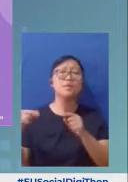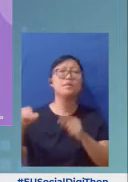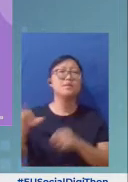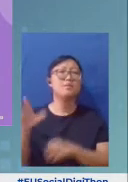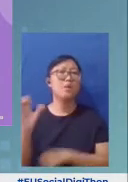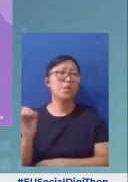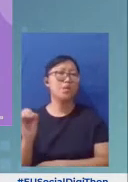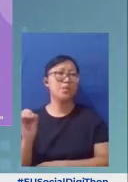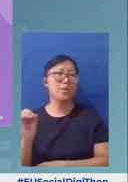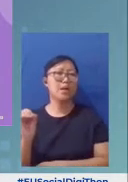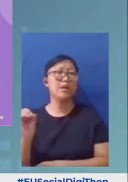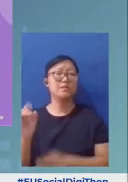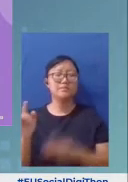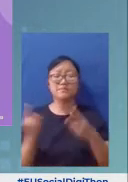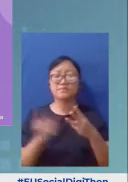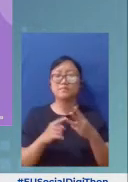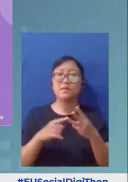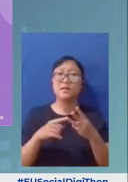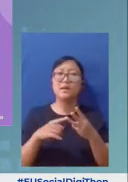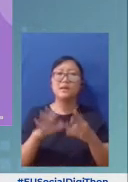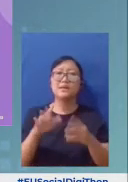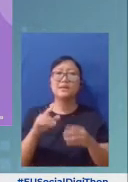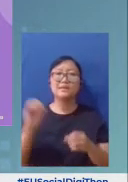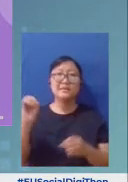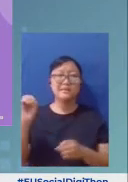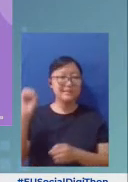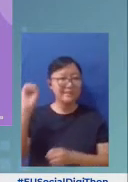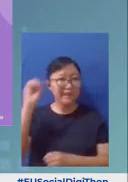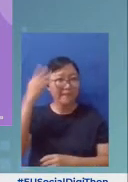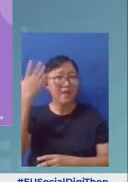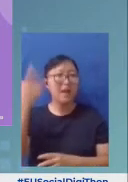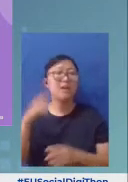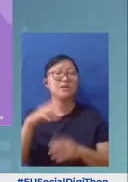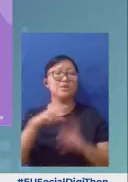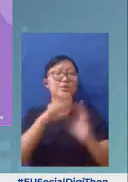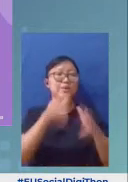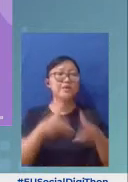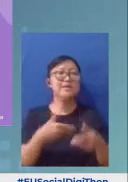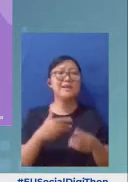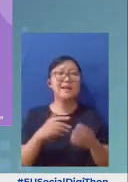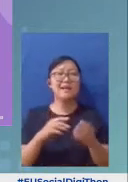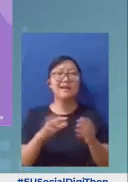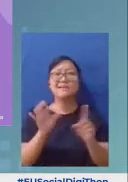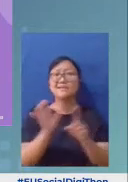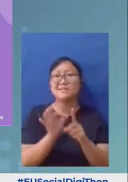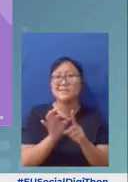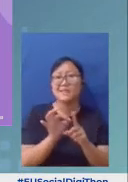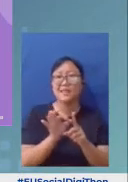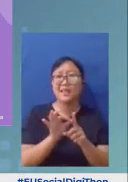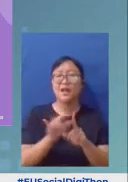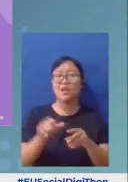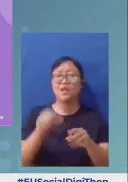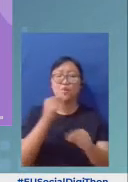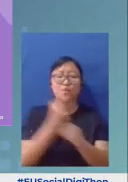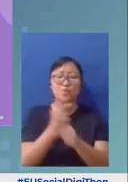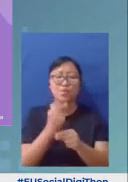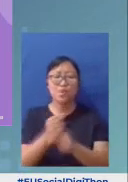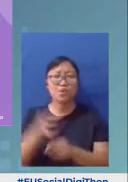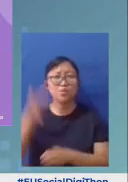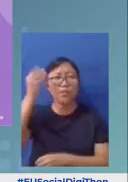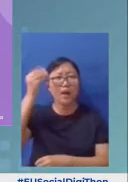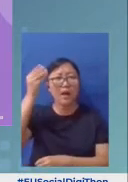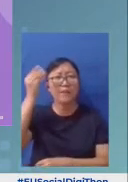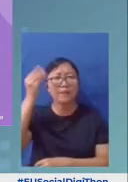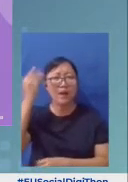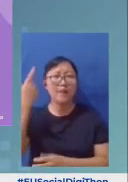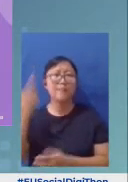keterampilan digital guru dan seluruh staf sekolah supaya jangan sampai ini nggak ngerti. Ini anak mesti diapain gitu ya. Ah, masa sih kayak gitu doang